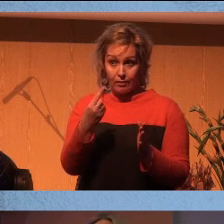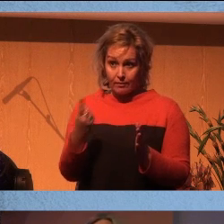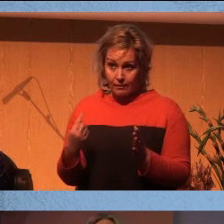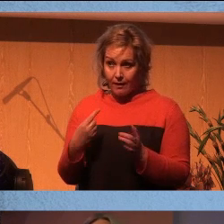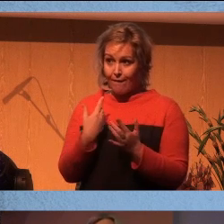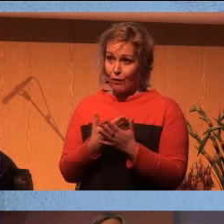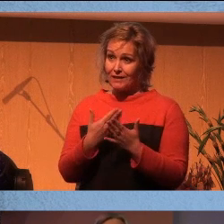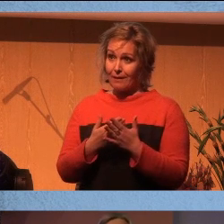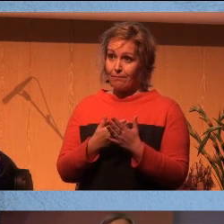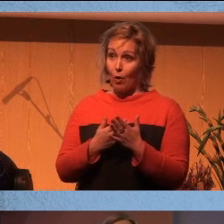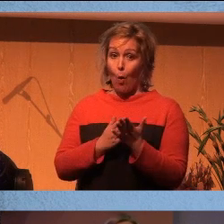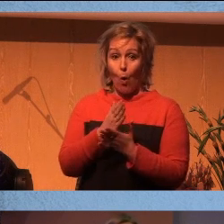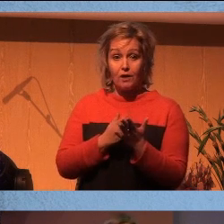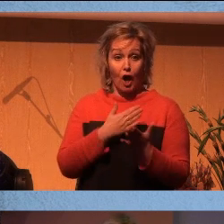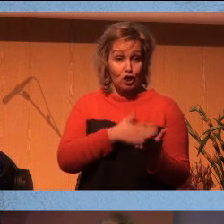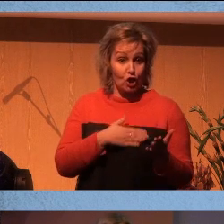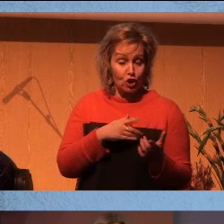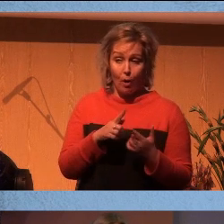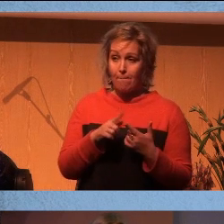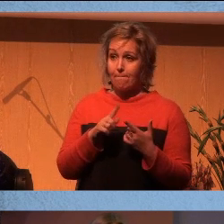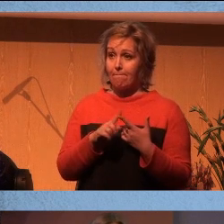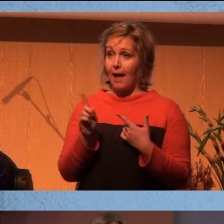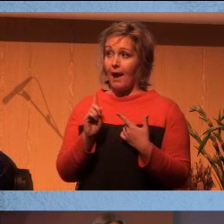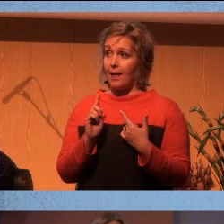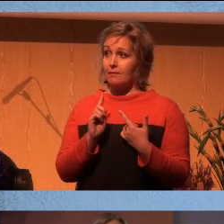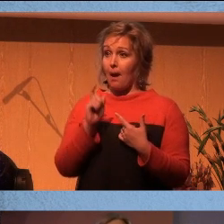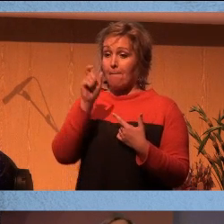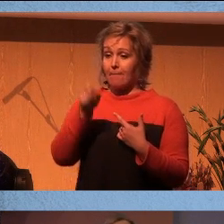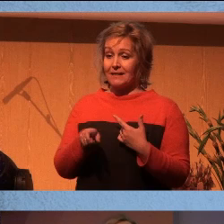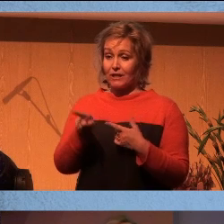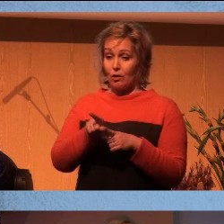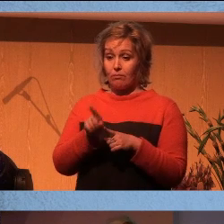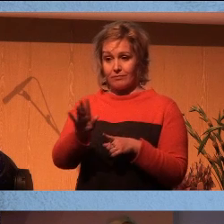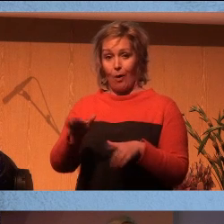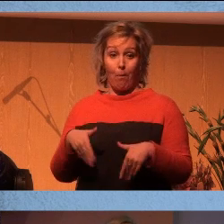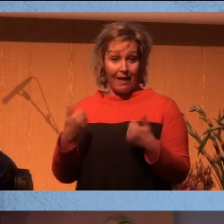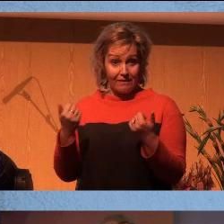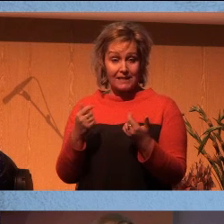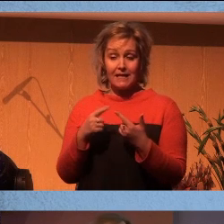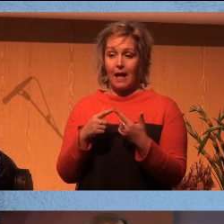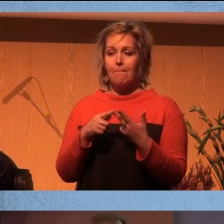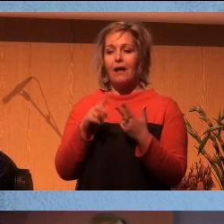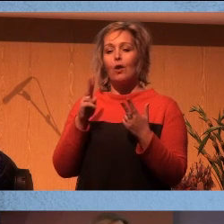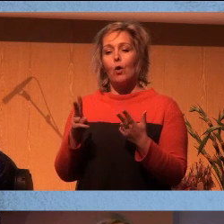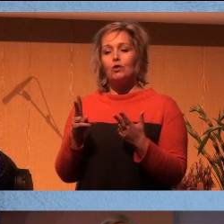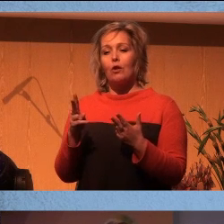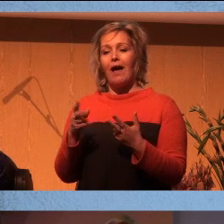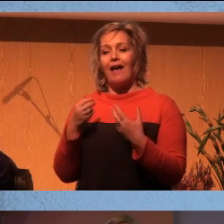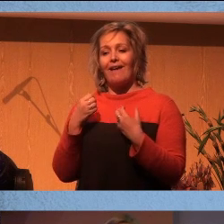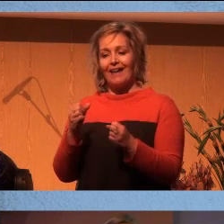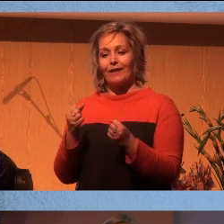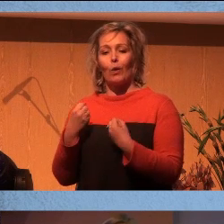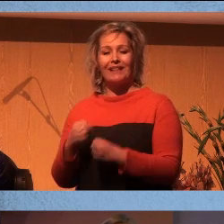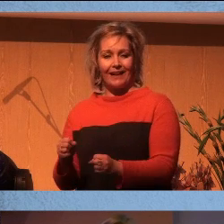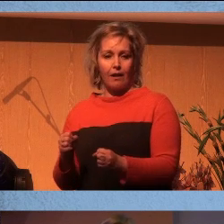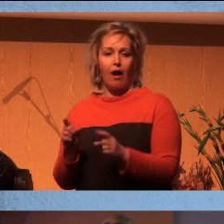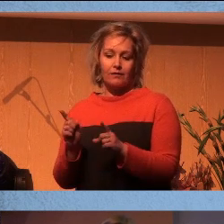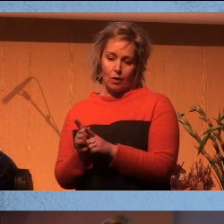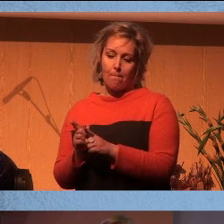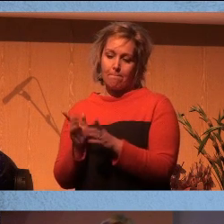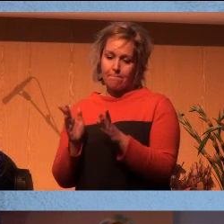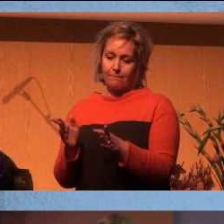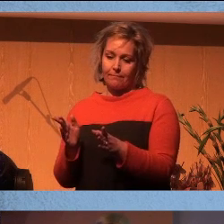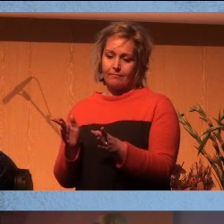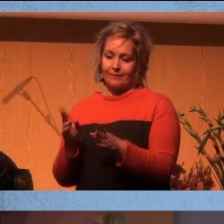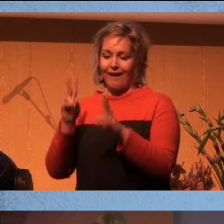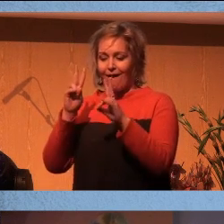for eksempel årsaker til sykdom eller pasienters opplevelse, men også da over effekt av tiltak, som da